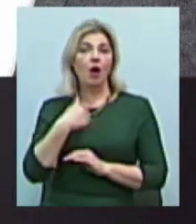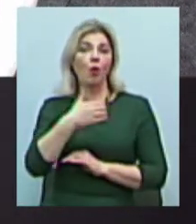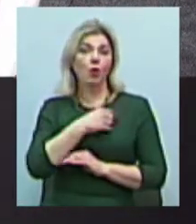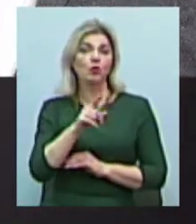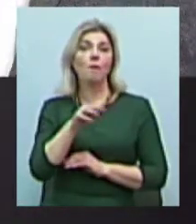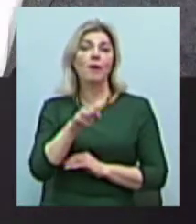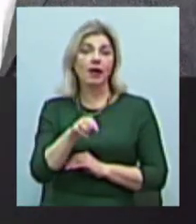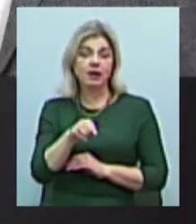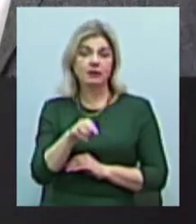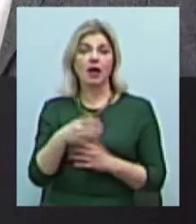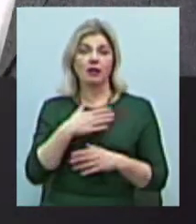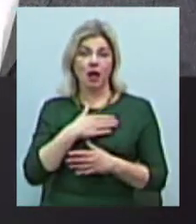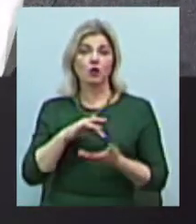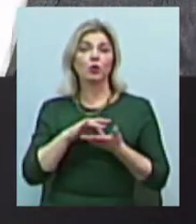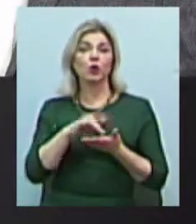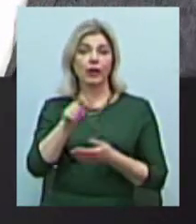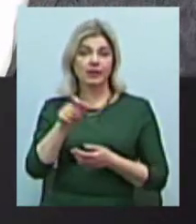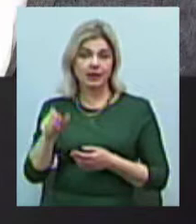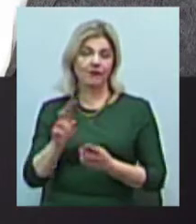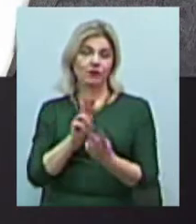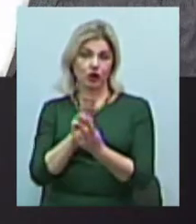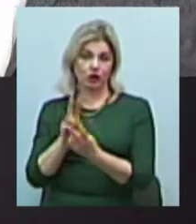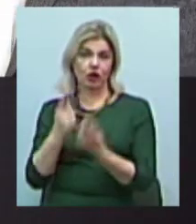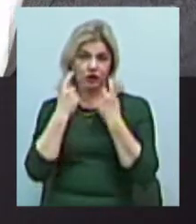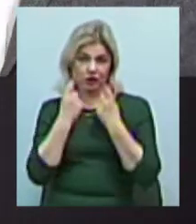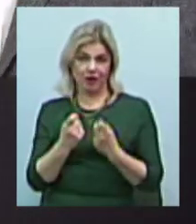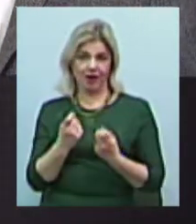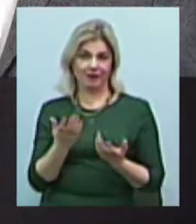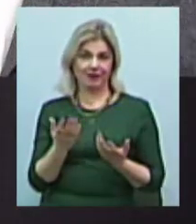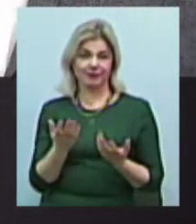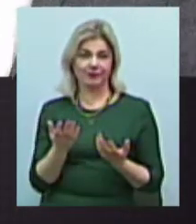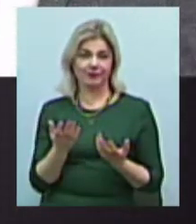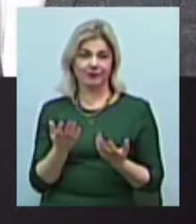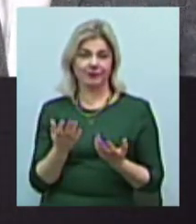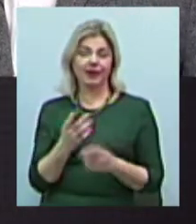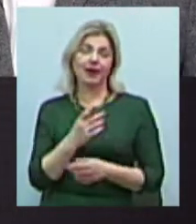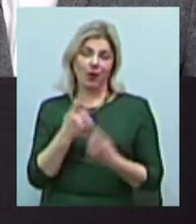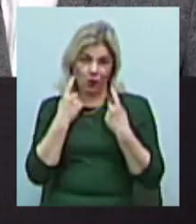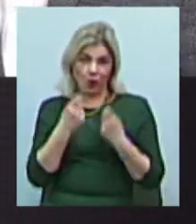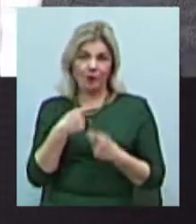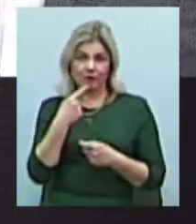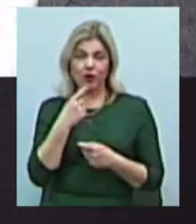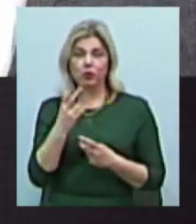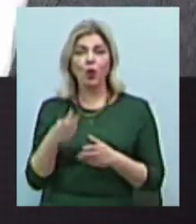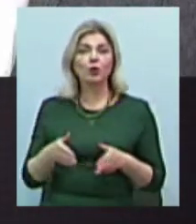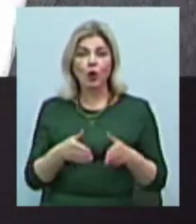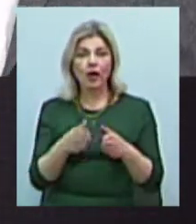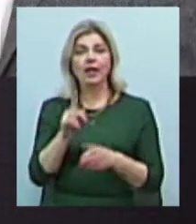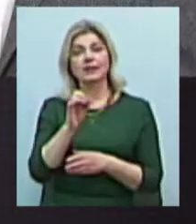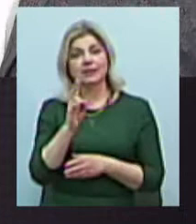нас наших туристів зустрічали шикарно, це сильно сказано, але дорога з розміткою,